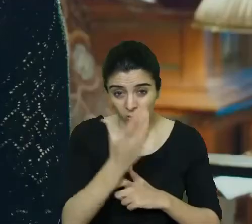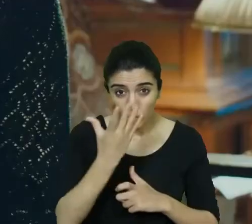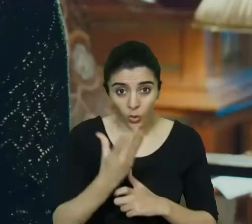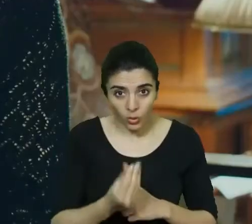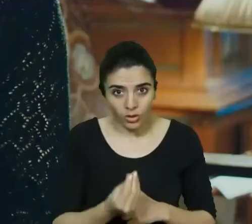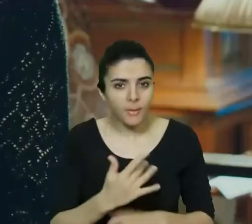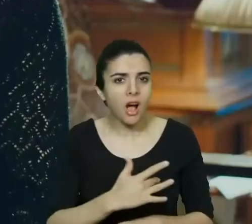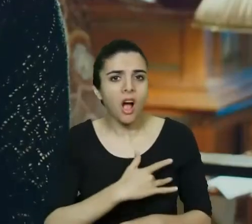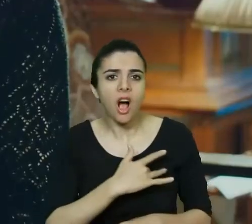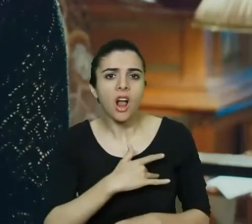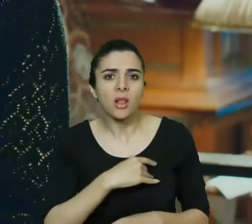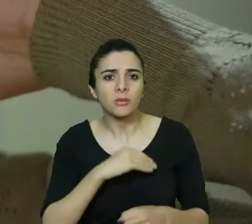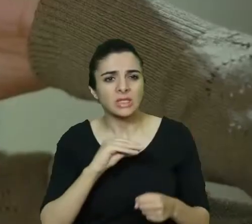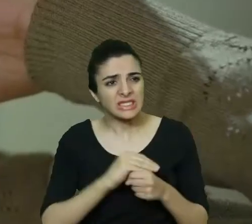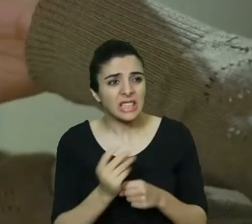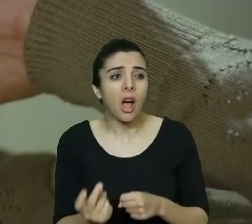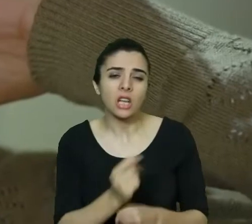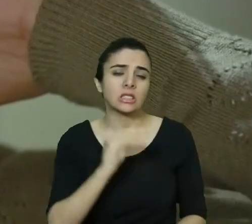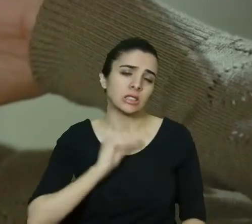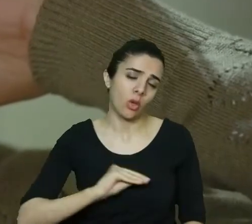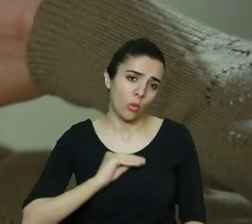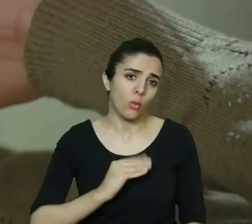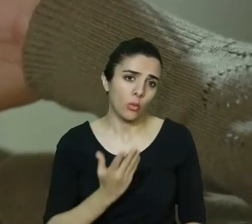gidersen kalbinden de gider sanıyorsun.